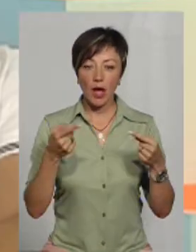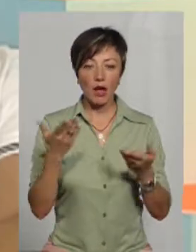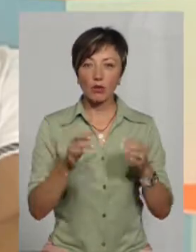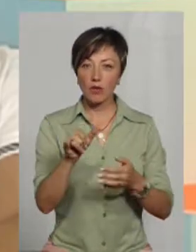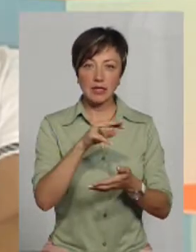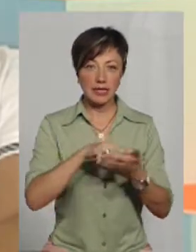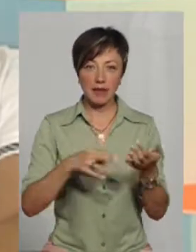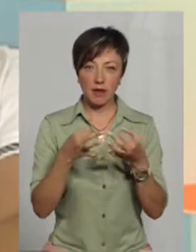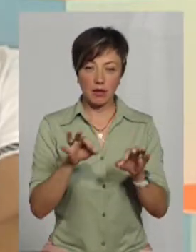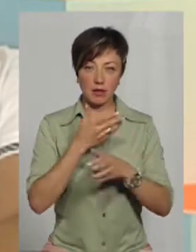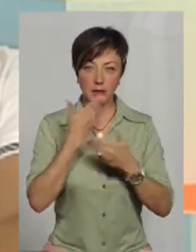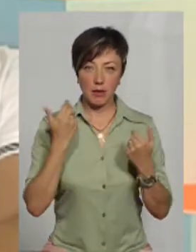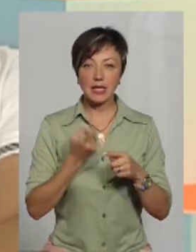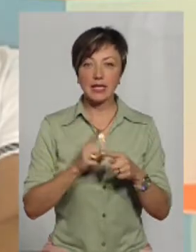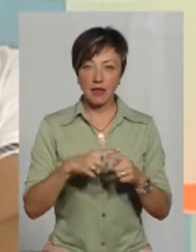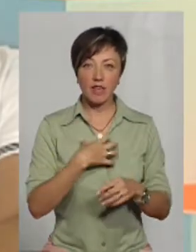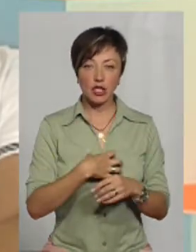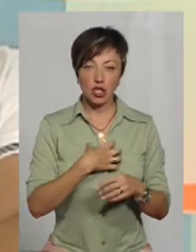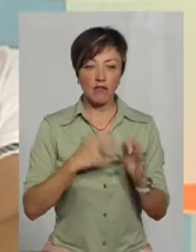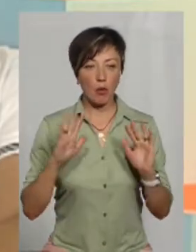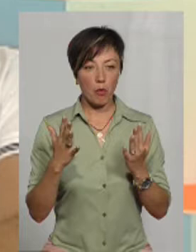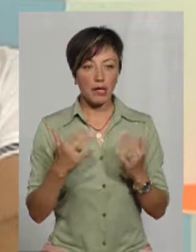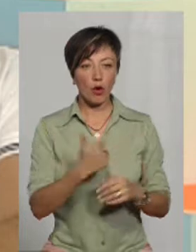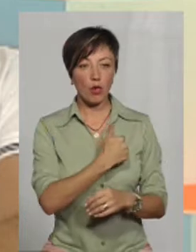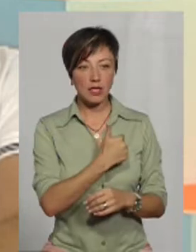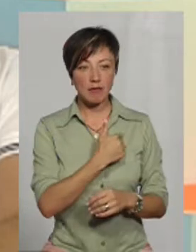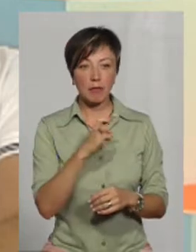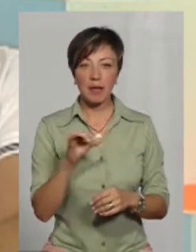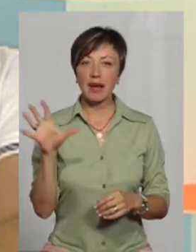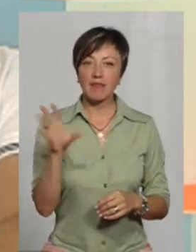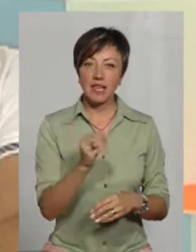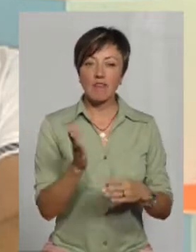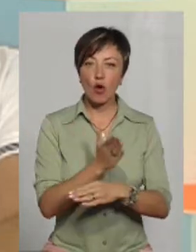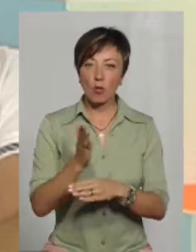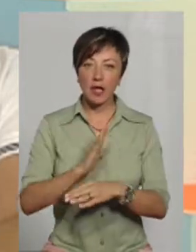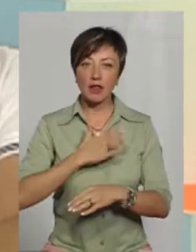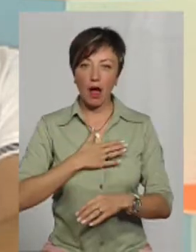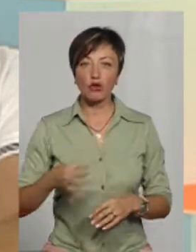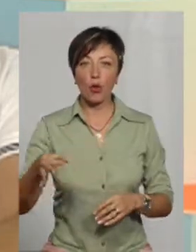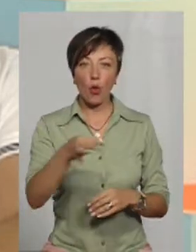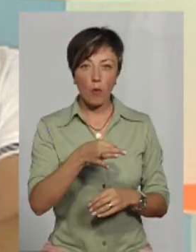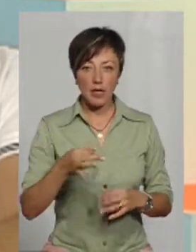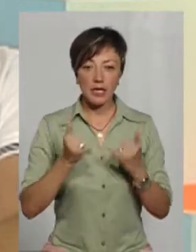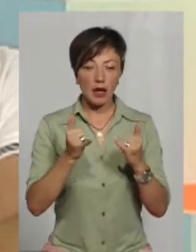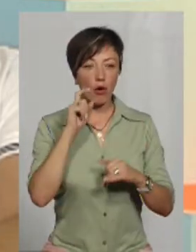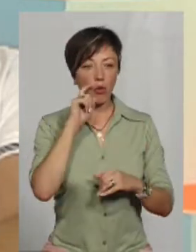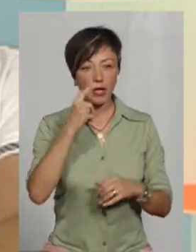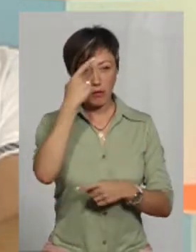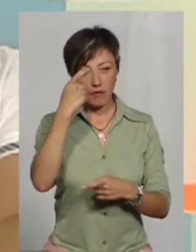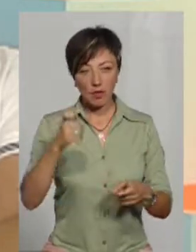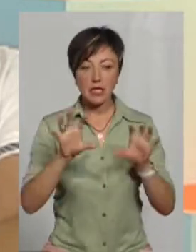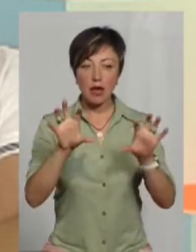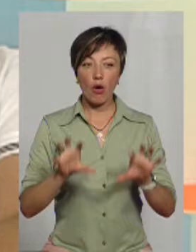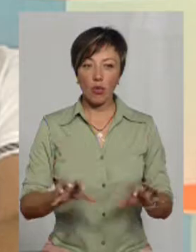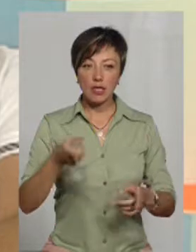пройшли сертифікацію. Це важливий момент. Я хотів би для всіх виробників нашої області, ну і для України також повідомити, що